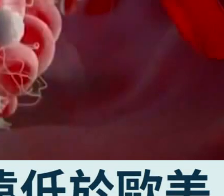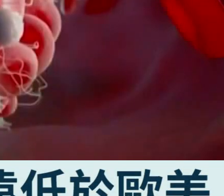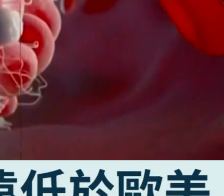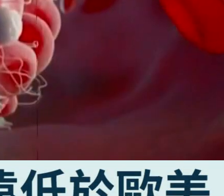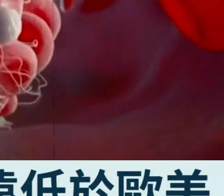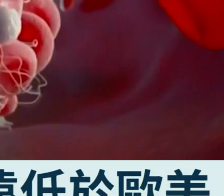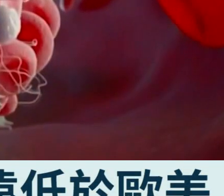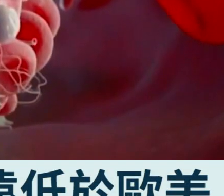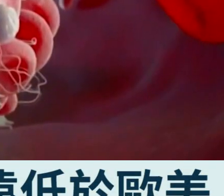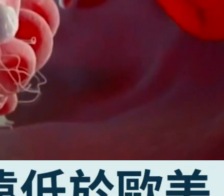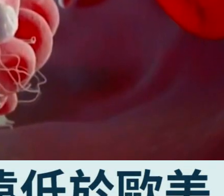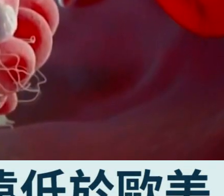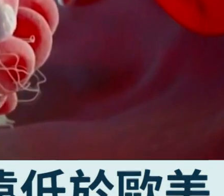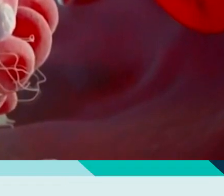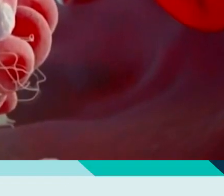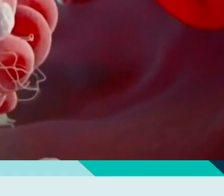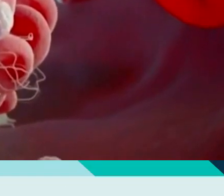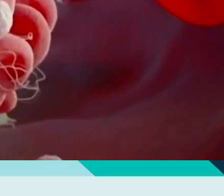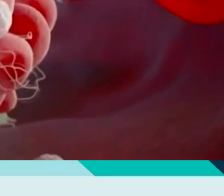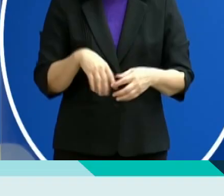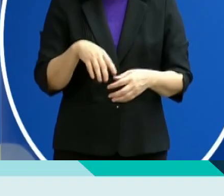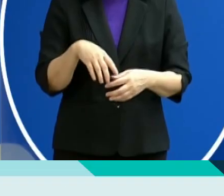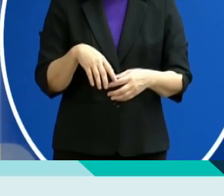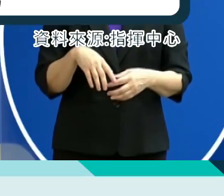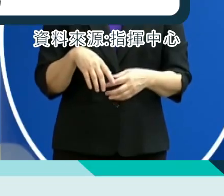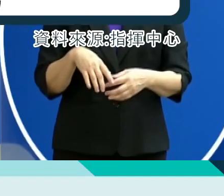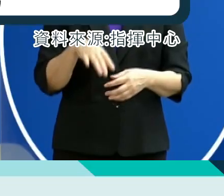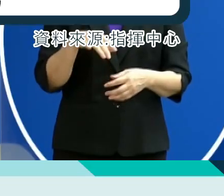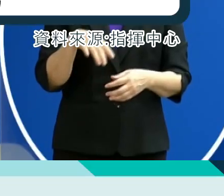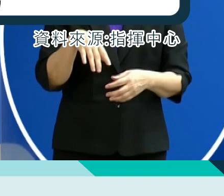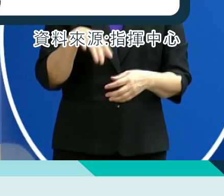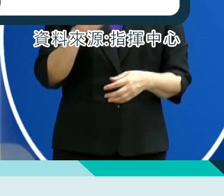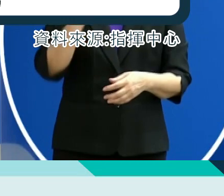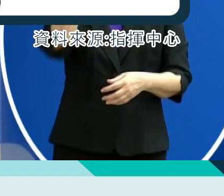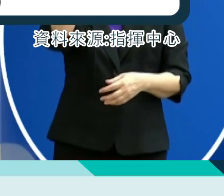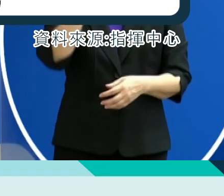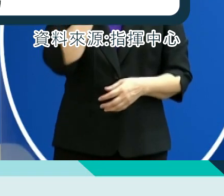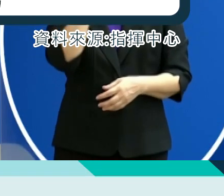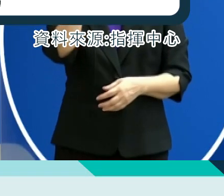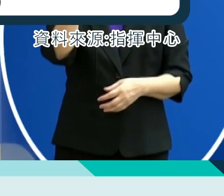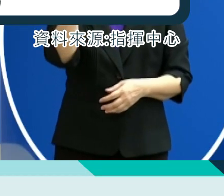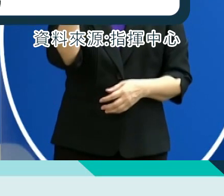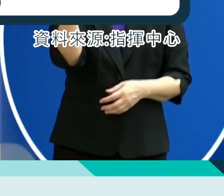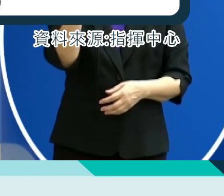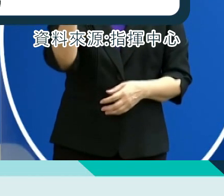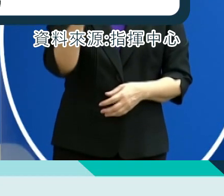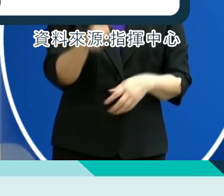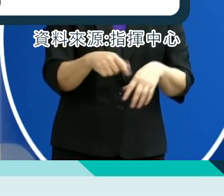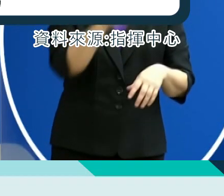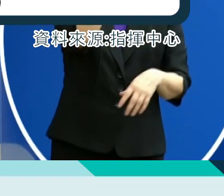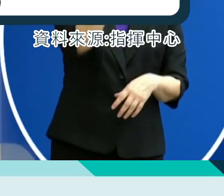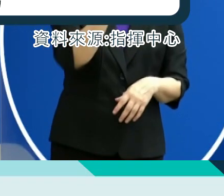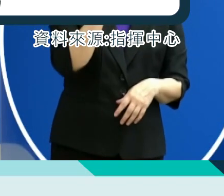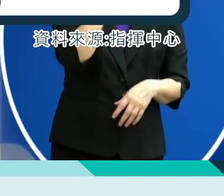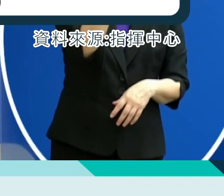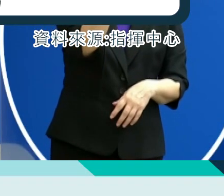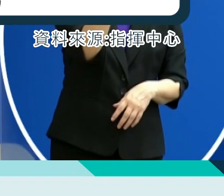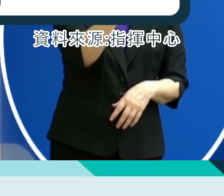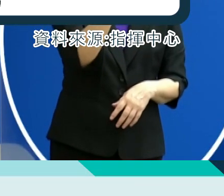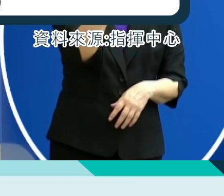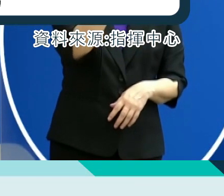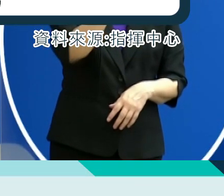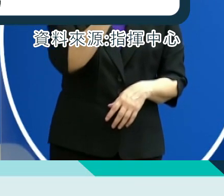血栓的个案。 目前通报5位了哈，有一位是30几岁男性，一位40几岁女性，一